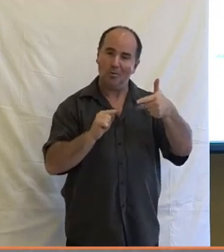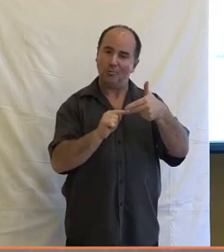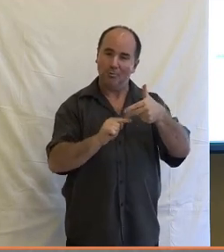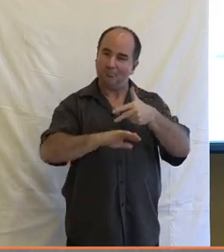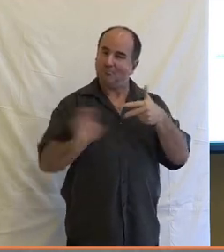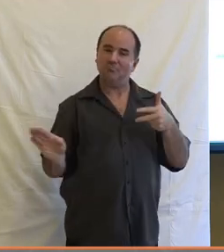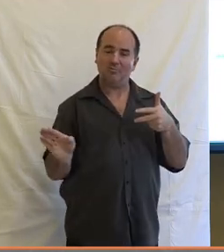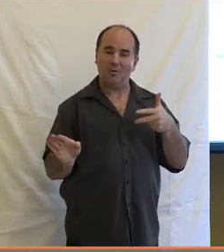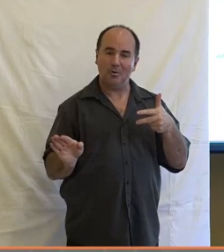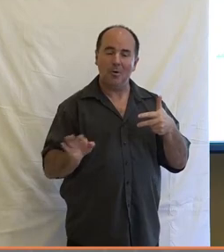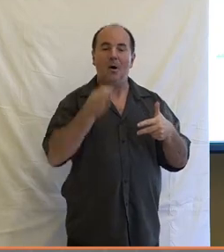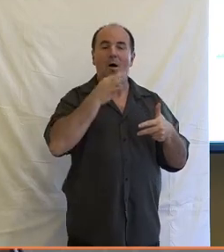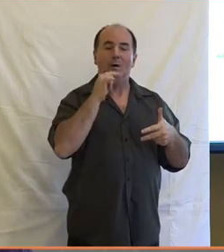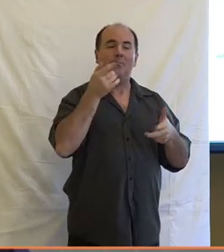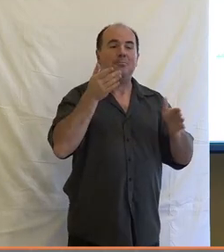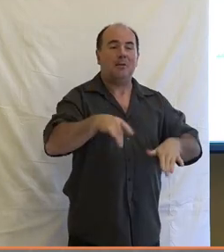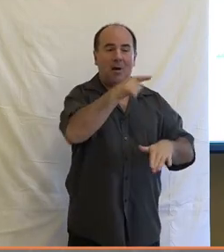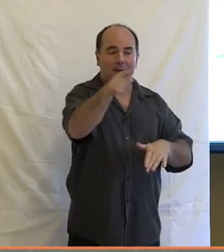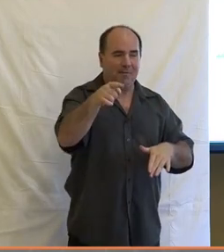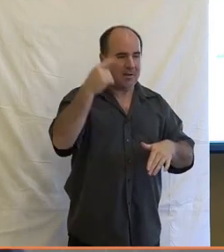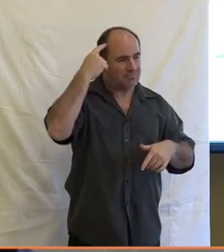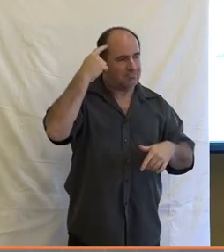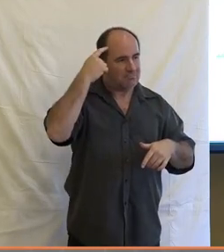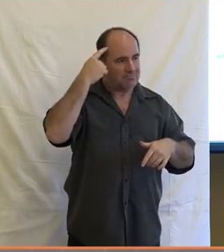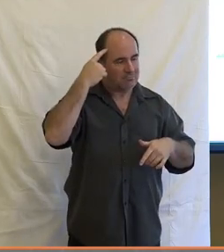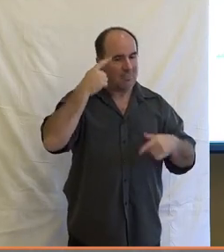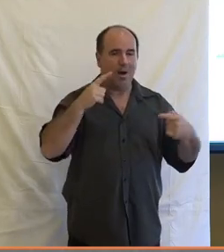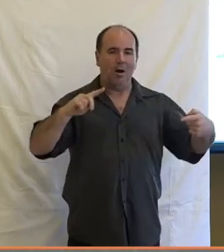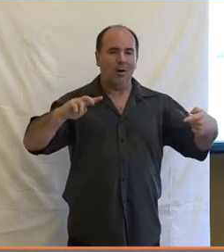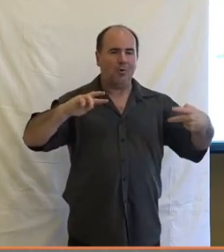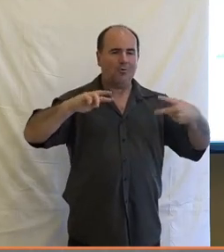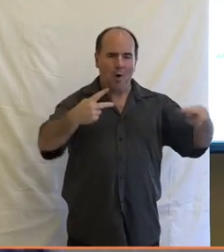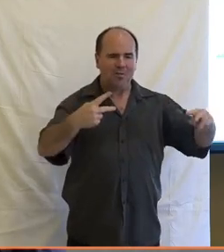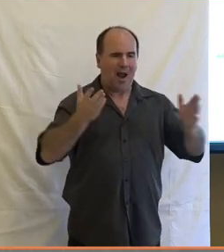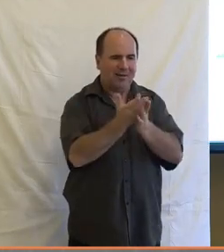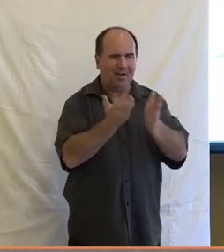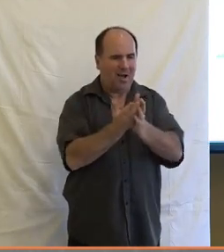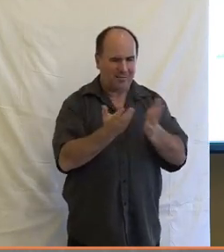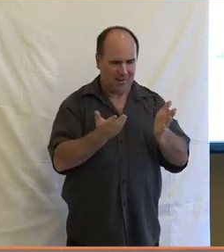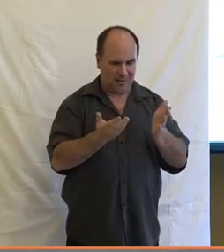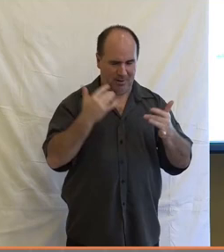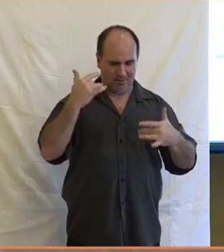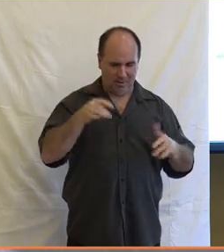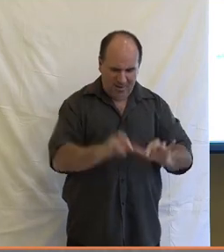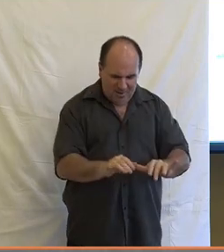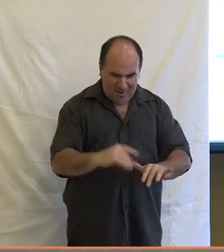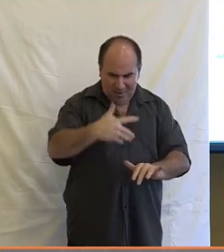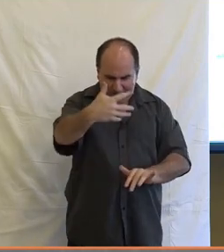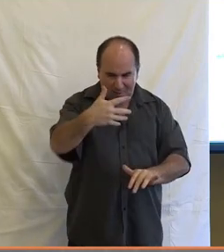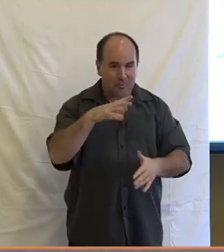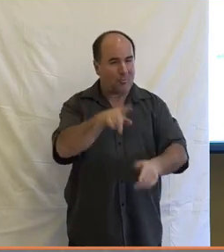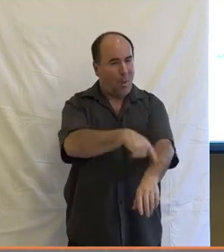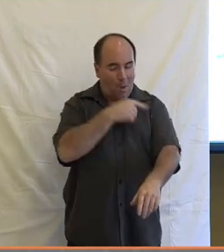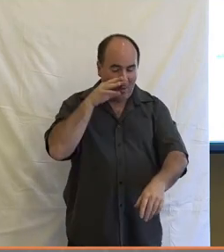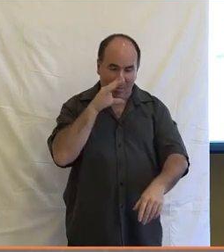nějakou kontraindikaci, tak to nedělej. Pokud se ti začne dělat špatně, sundej si ty brýle. Pokud to děláš poprvé, nestůj u toho, seď u toho. Ale